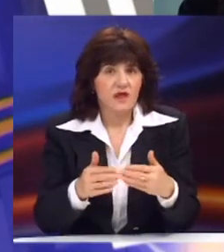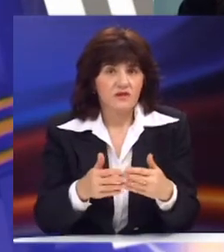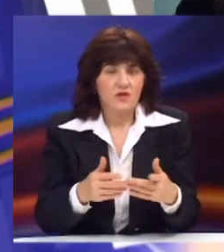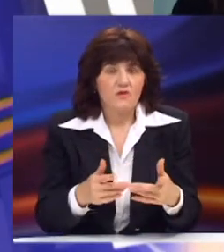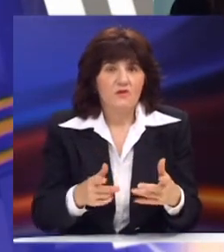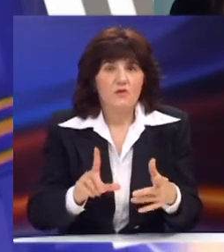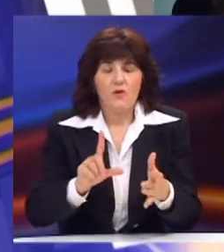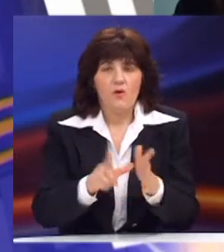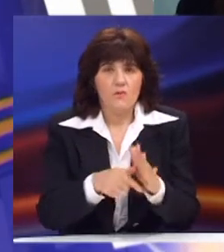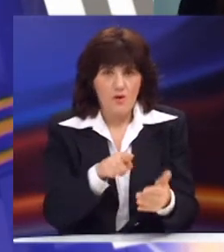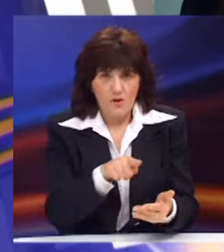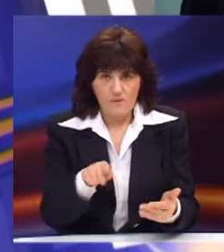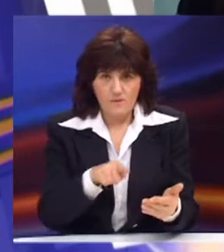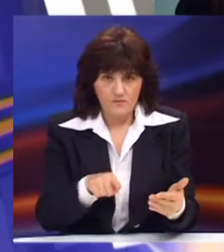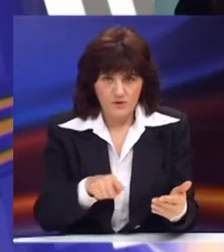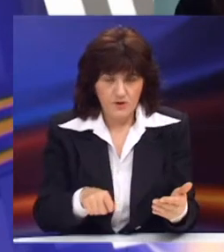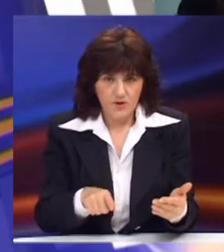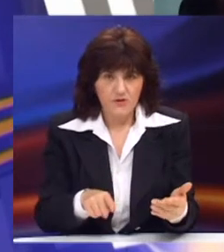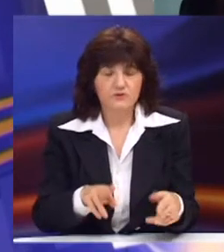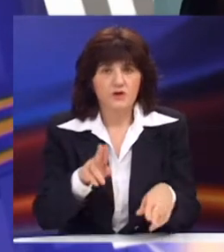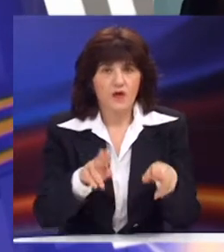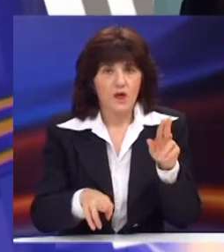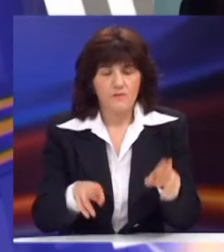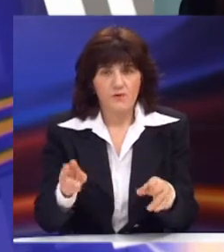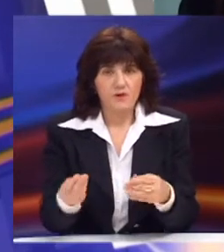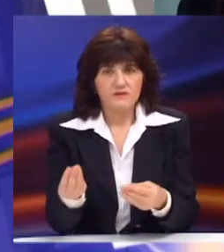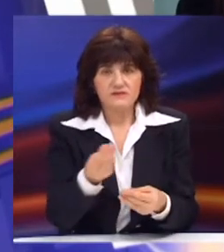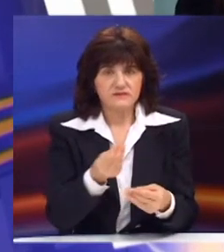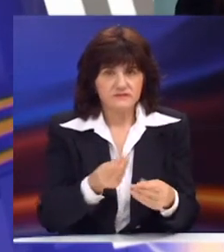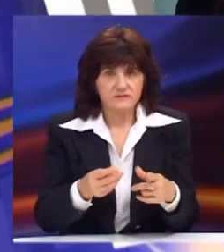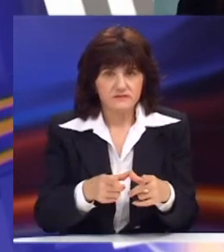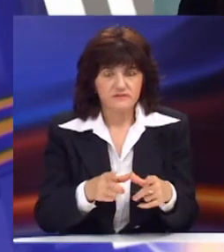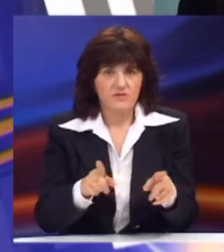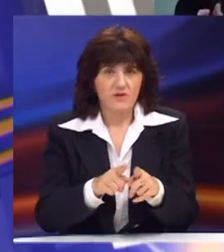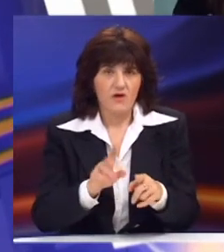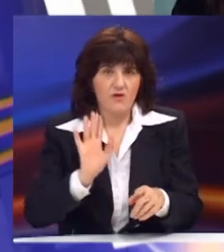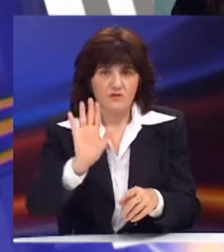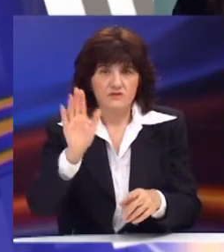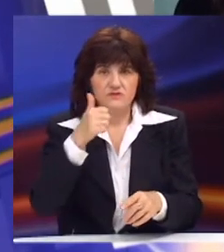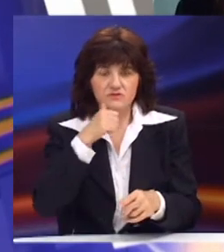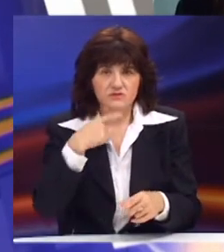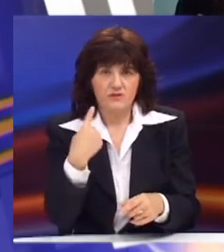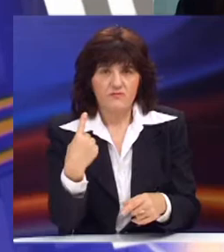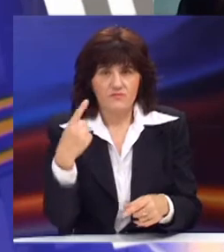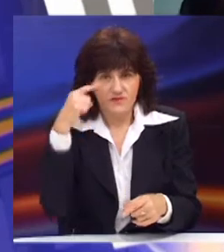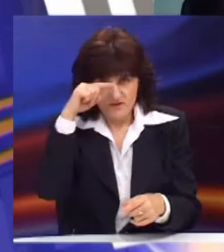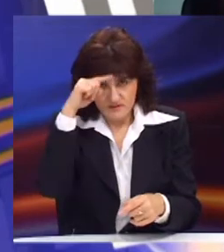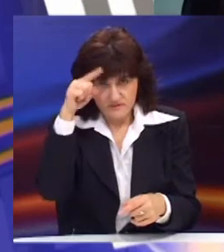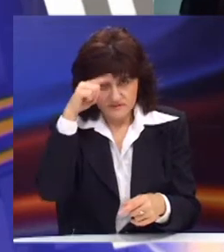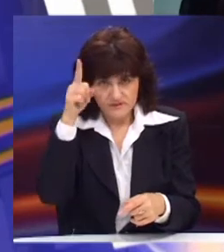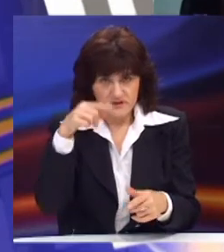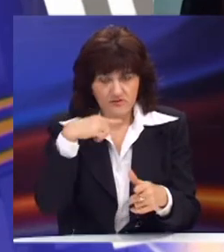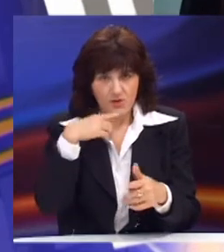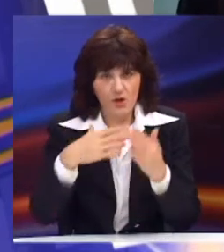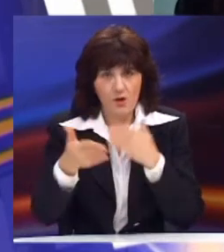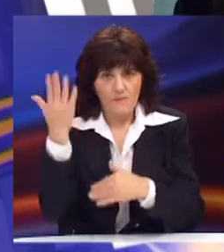prilično zadovoljni ovim naslovom, odmah su ga pročitali kako valja i konstruisali su dela na osnovu tuđih sećanja. Dakle, imamo i